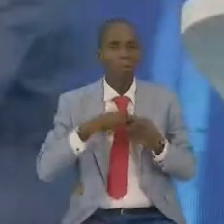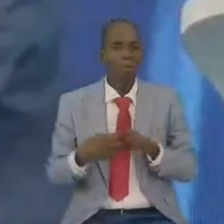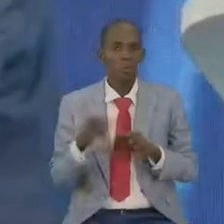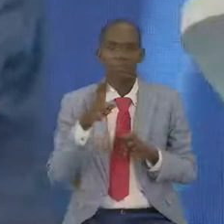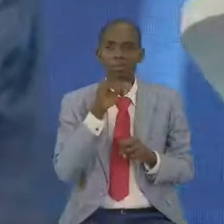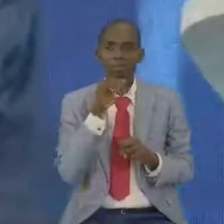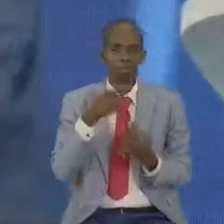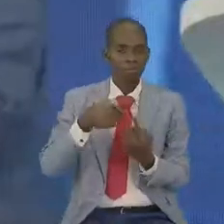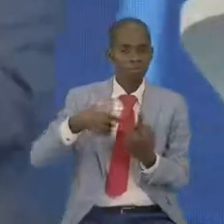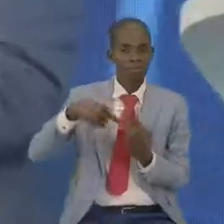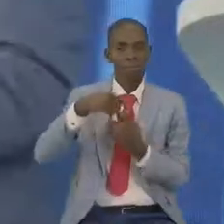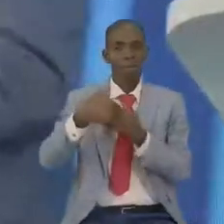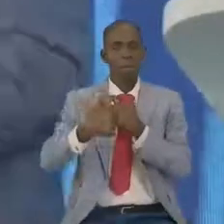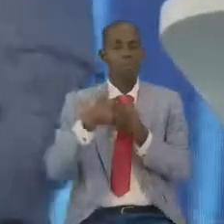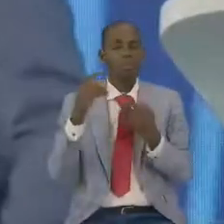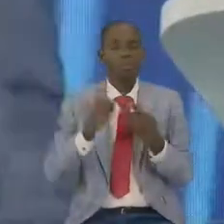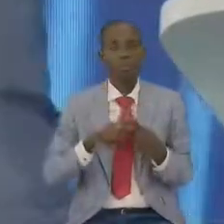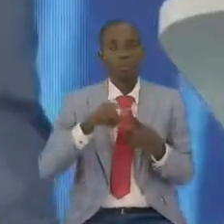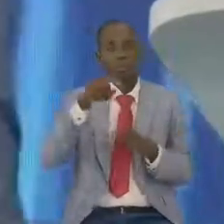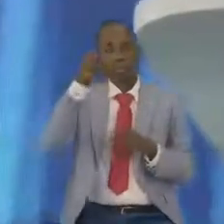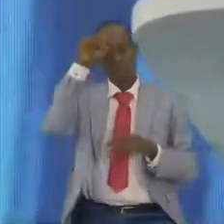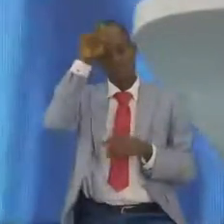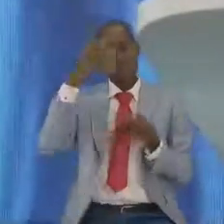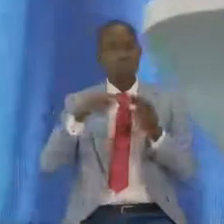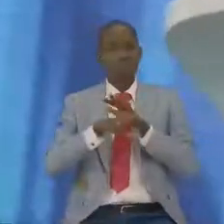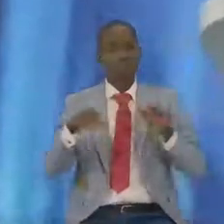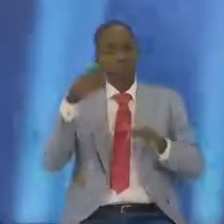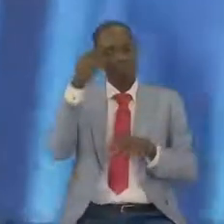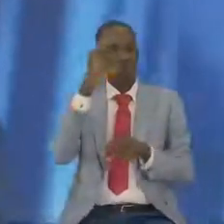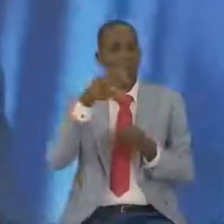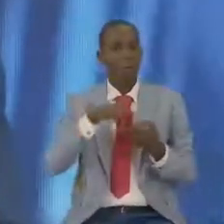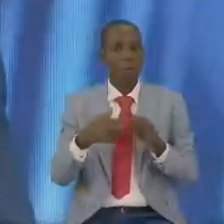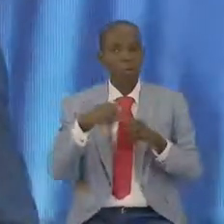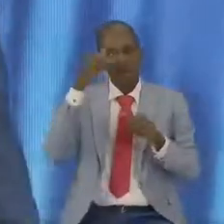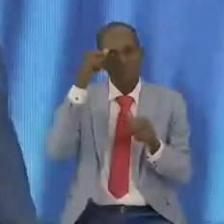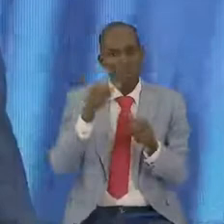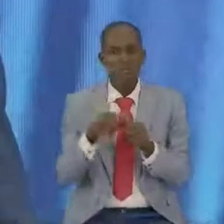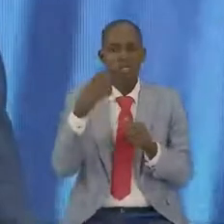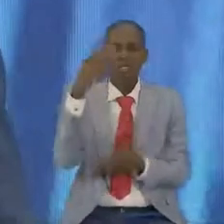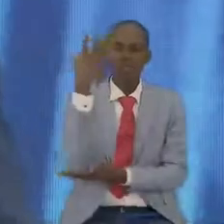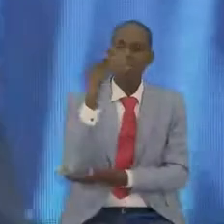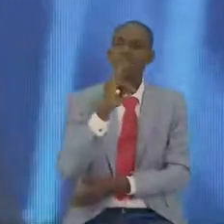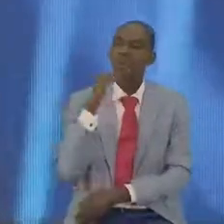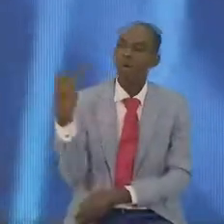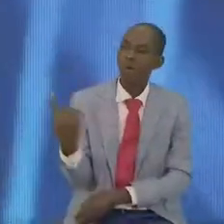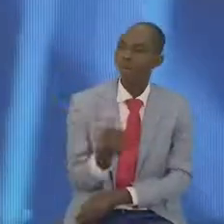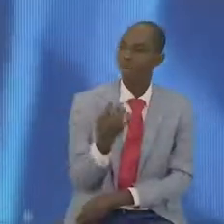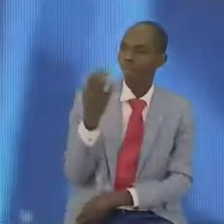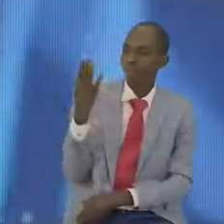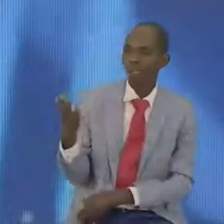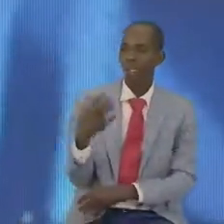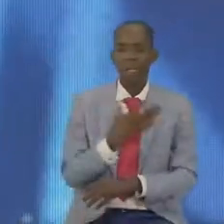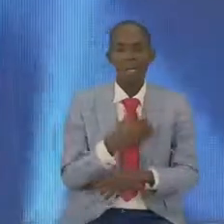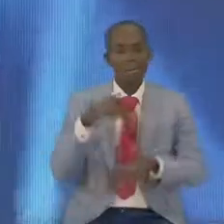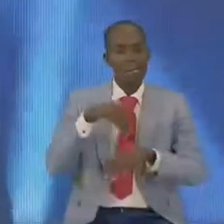ne retournes pas en Égypte à cause du problème, rappelle-toi, le bois est toujours là. Et au moment